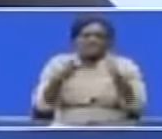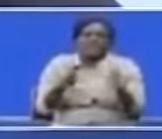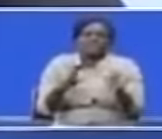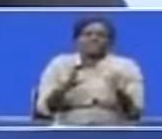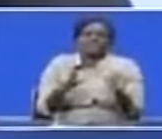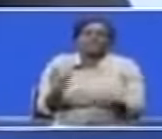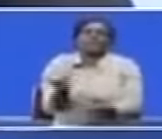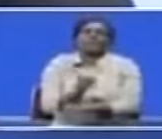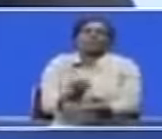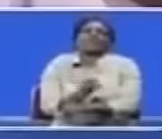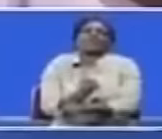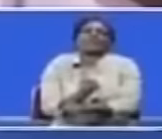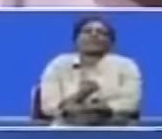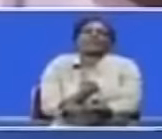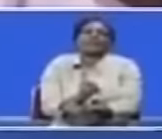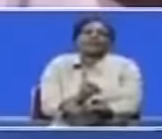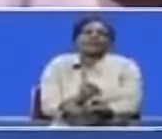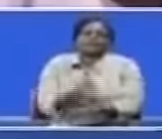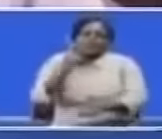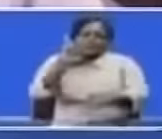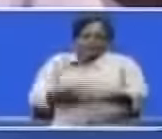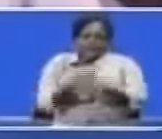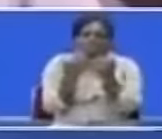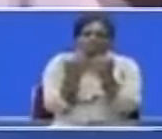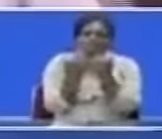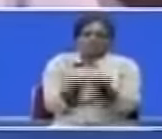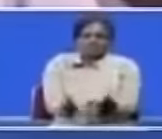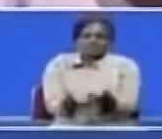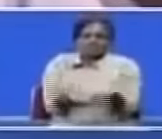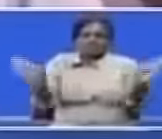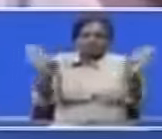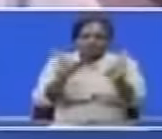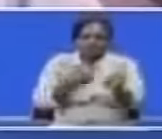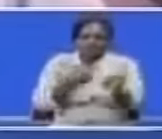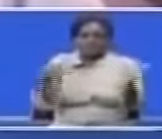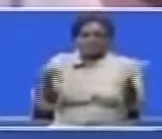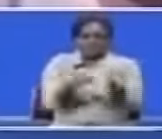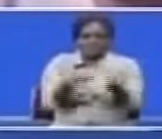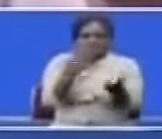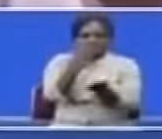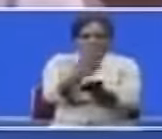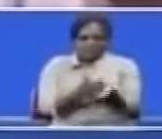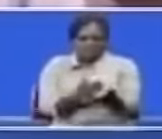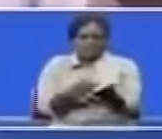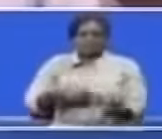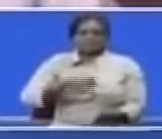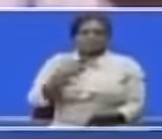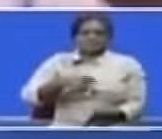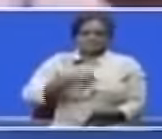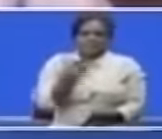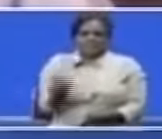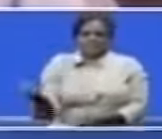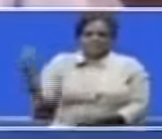na ishauziwa Mchina? Wakati ambapo feri hukumbwa na tatizo, basi sekta kama vile za utalii,